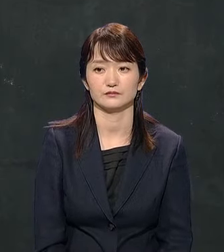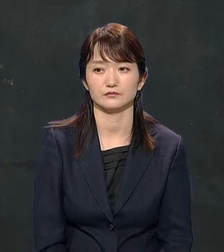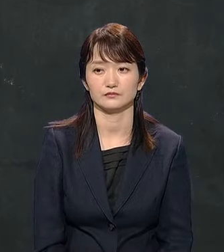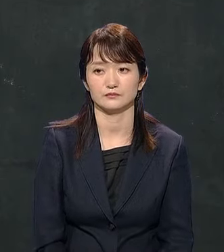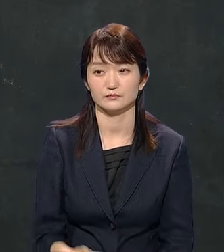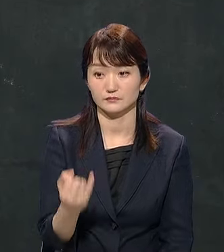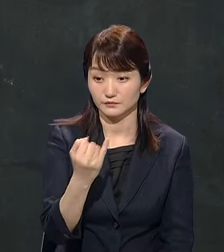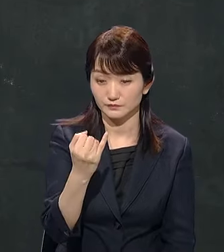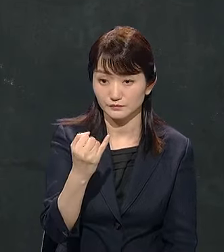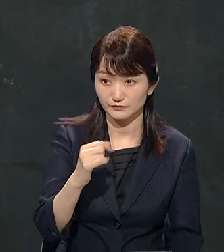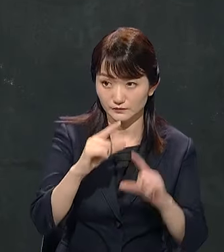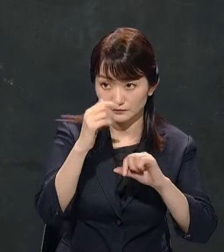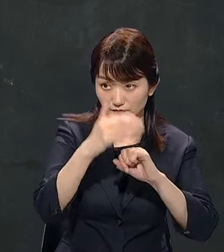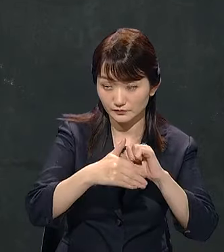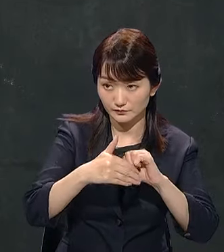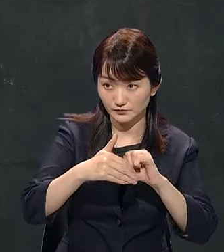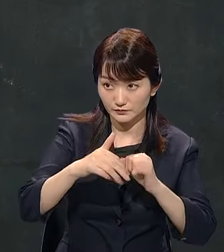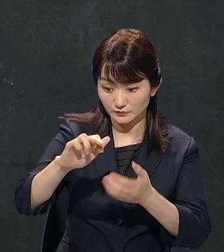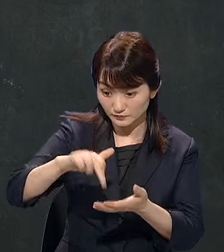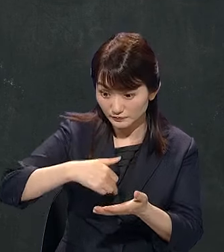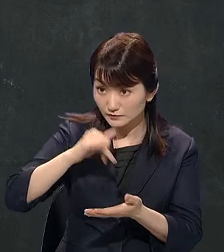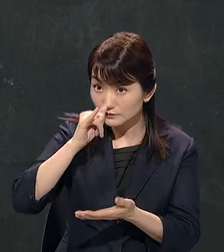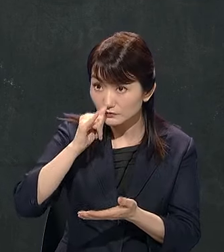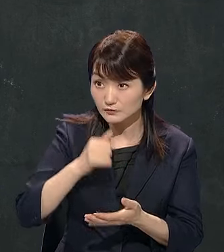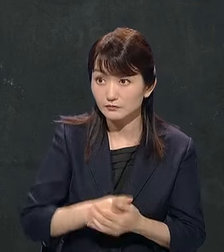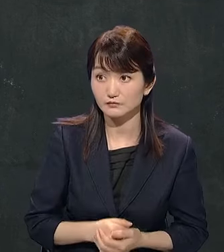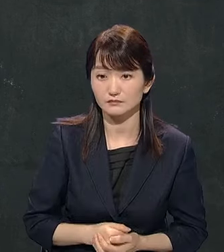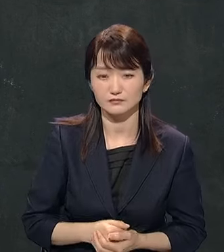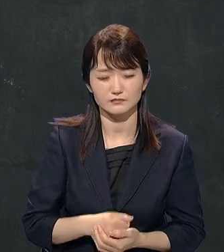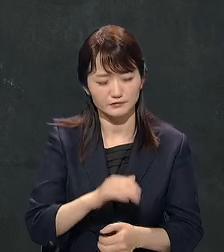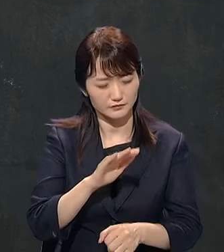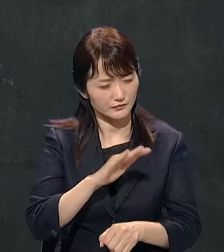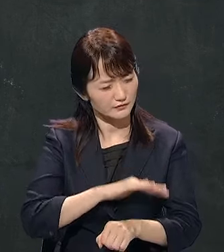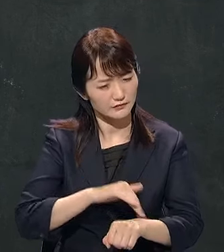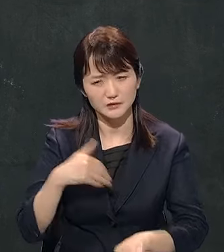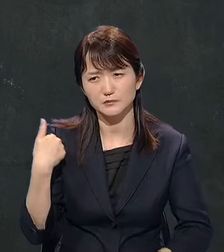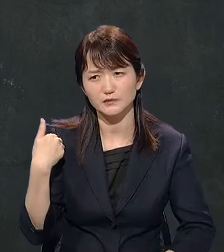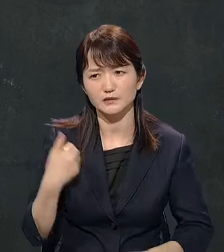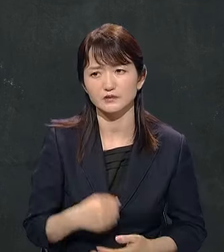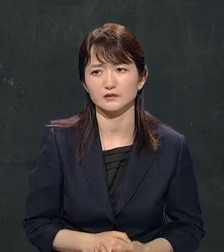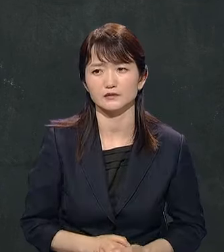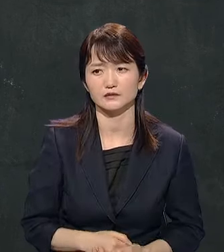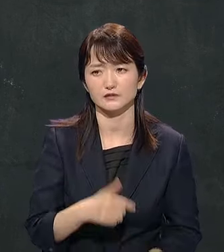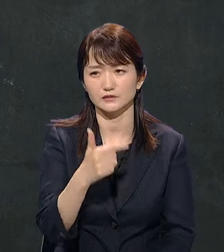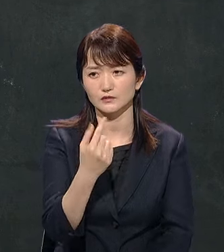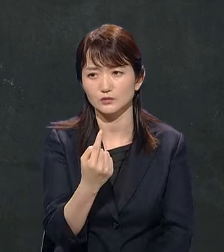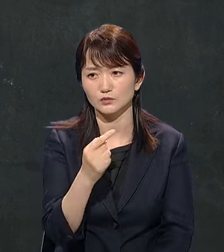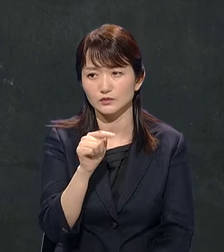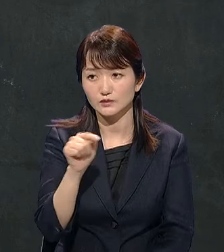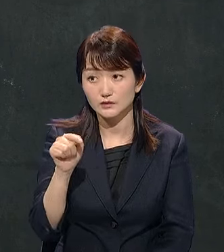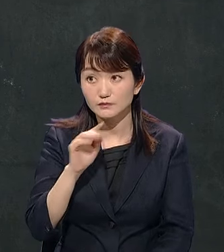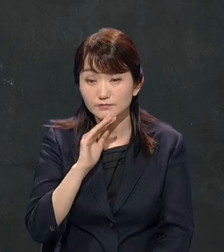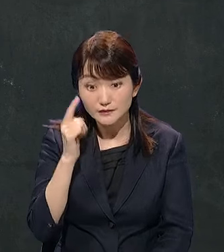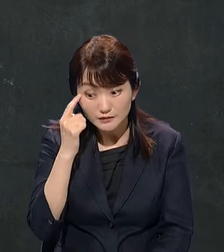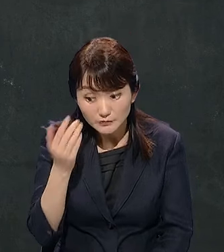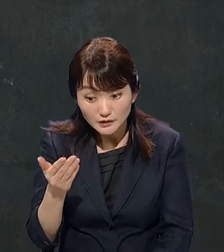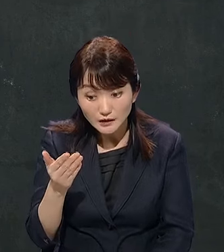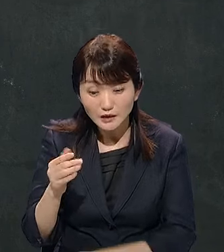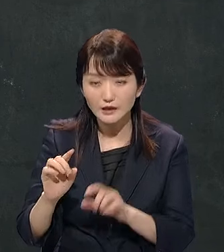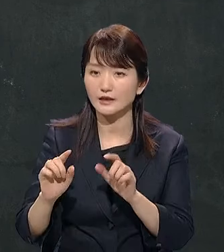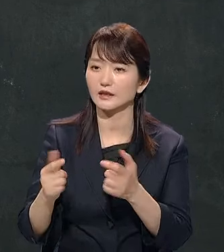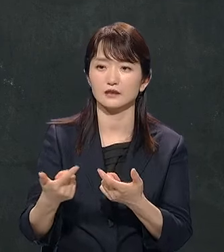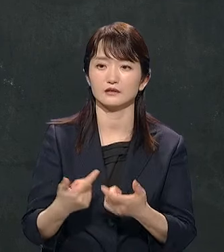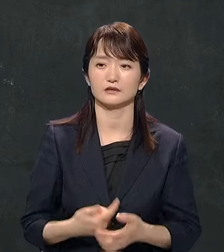여성들 분들한테 사진을 받은 적이 있으세요? 잘 모르겠습니다. 그럼 노씨는 맞으신 거죠? 아닙니다.